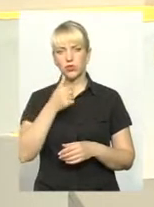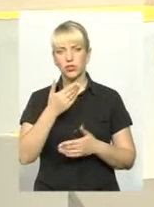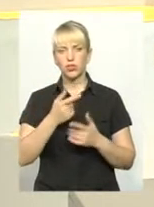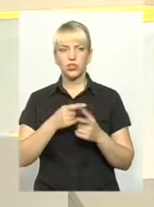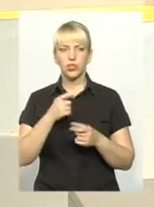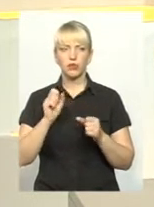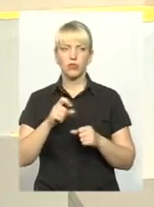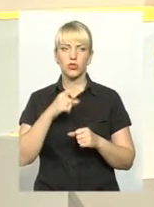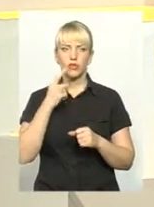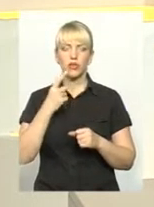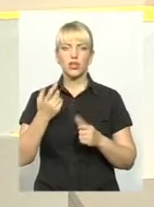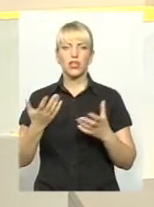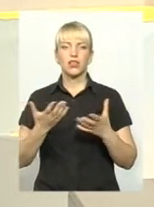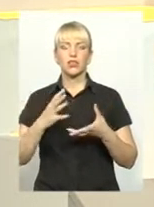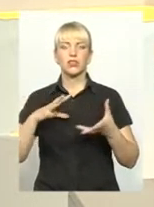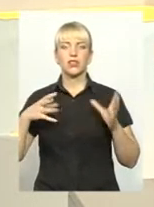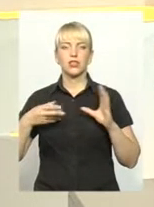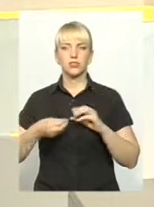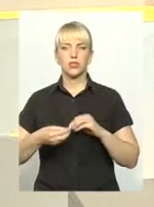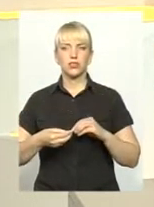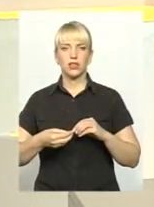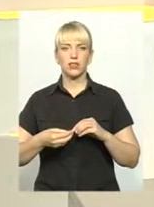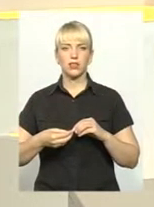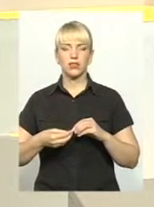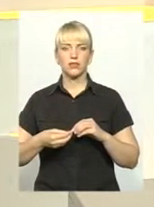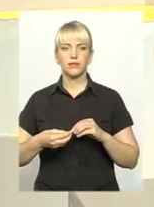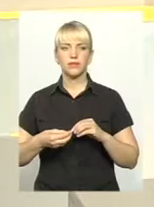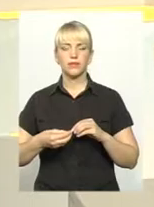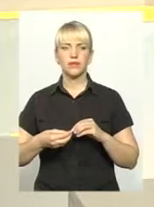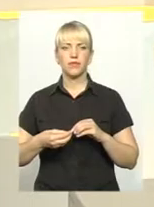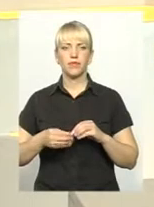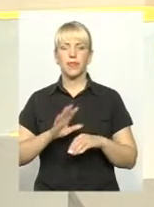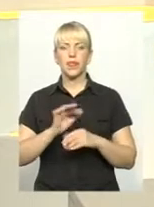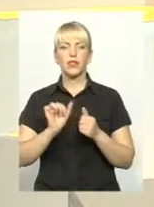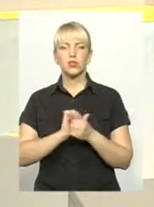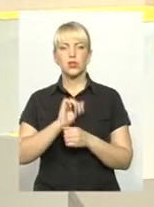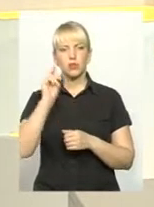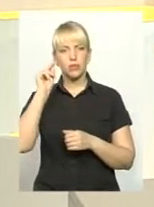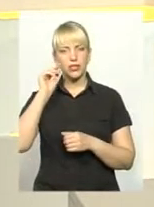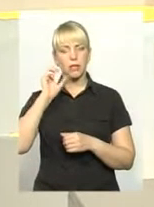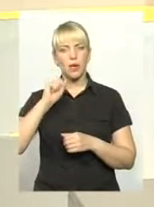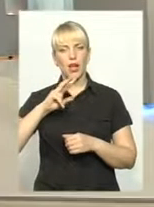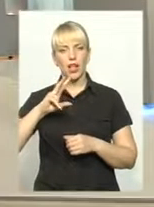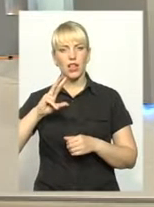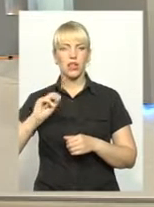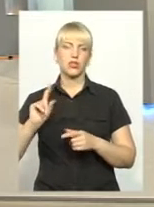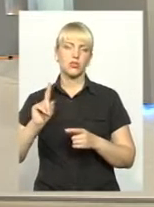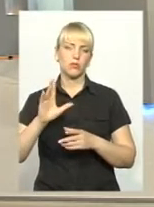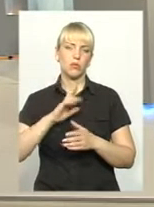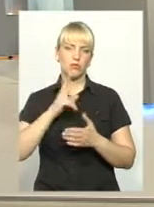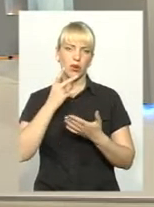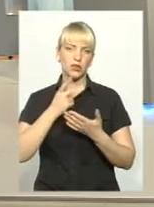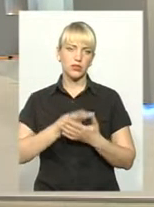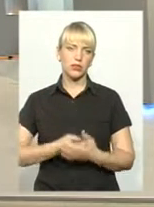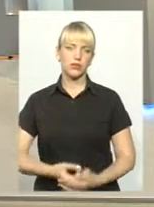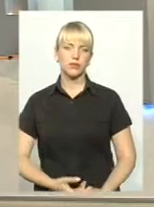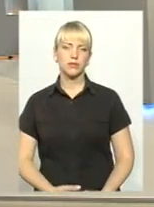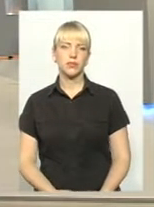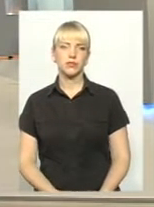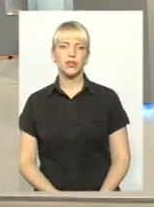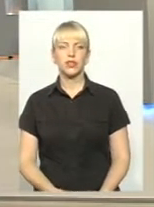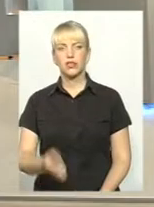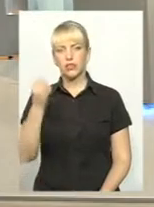про якийсь результат вже, ну, не сухими цифрами, а разом з тим, який би був показовий?